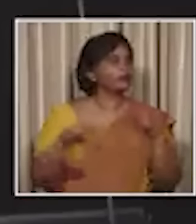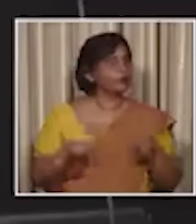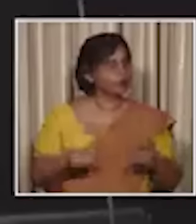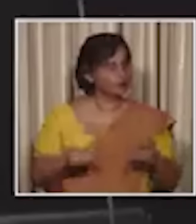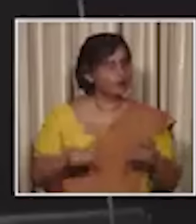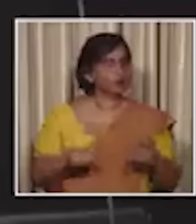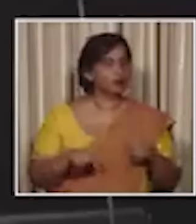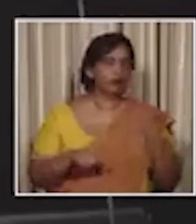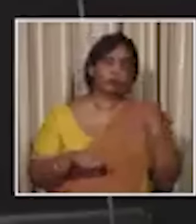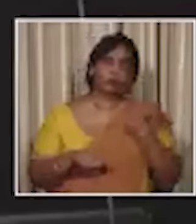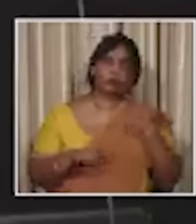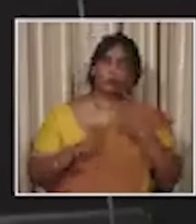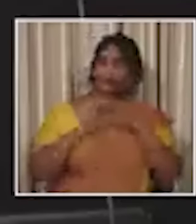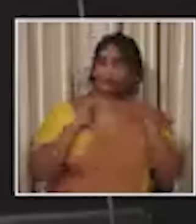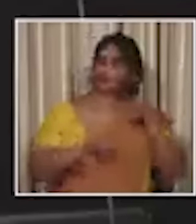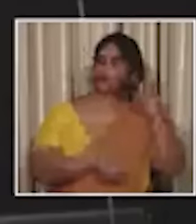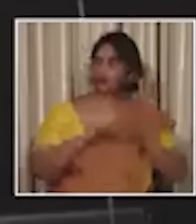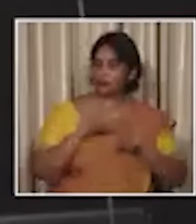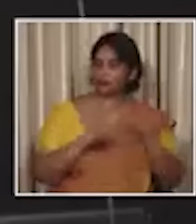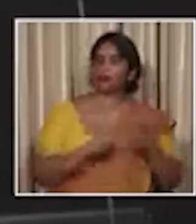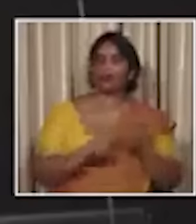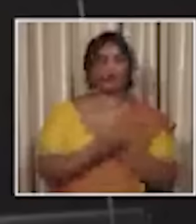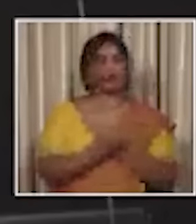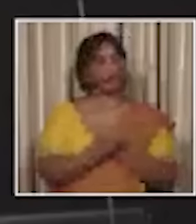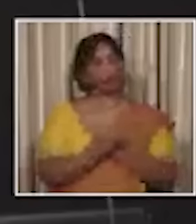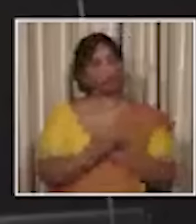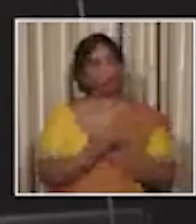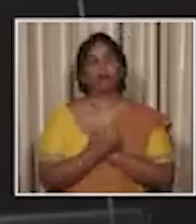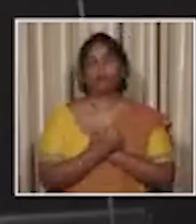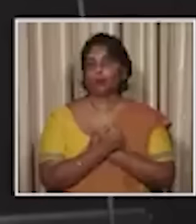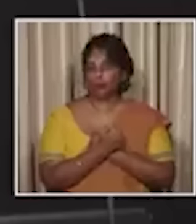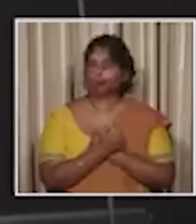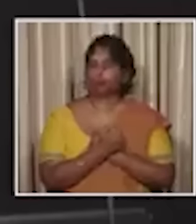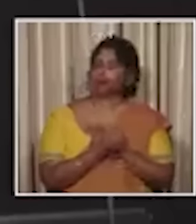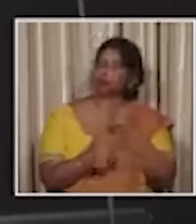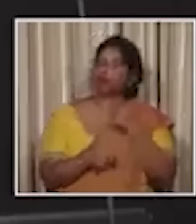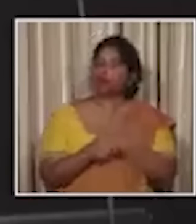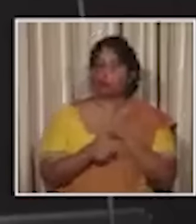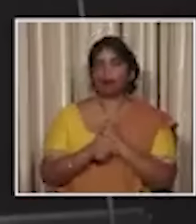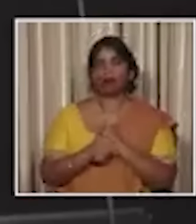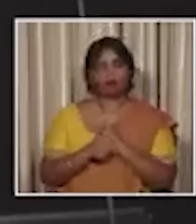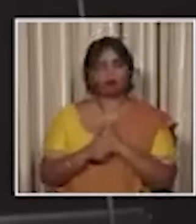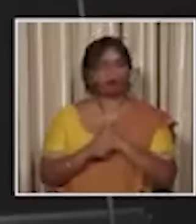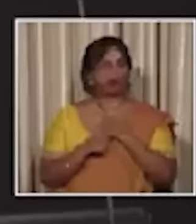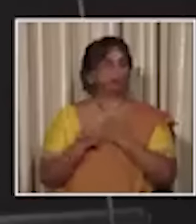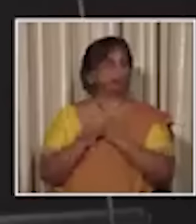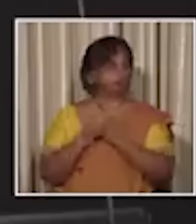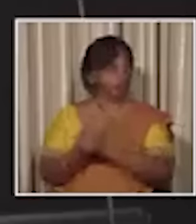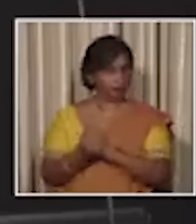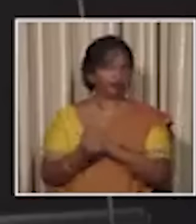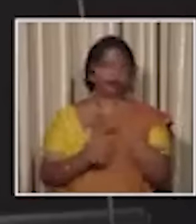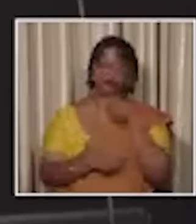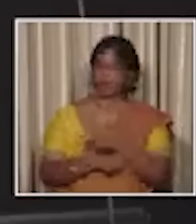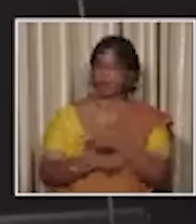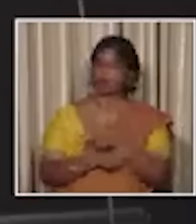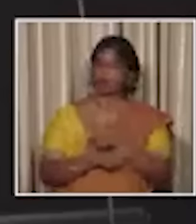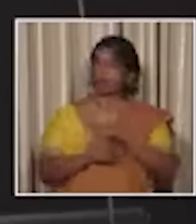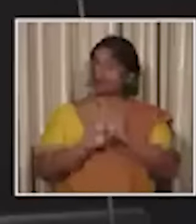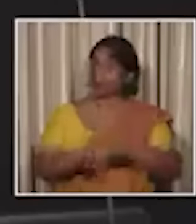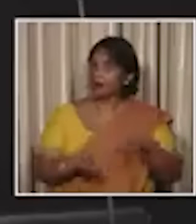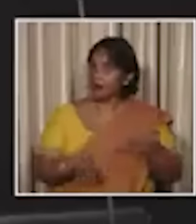அதிலும் மஹிந்த ராஜபக்சருடைய துணைவியார் ஸ்ரானி ராஜபக்ச அவர்களிடம் அந்த குழந்தைகள் ஒப்படைக்கப்பட்டார்கள். அந்த குழந்தைகள்